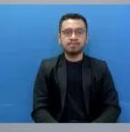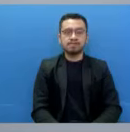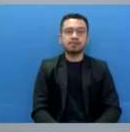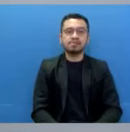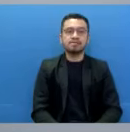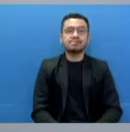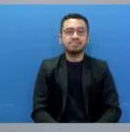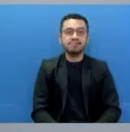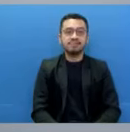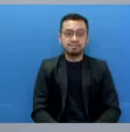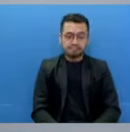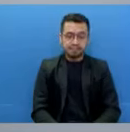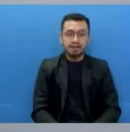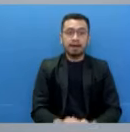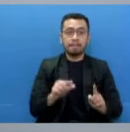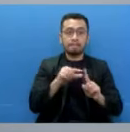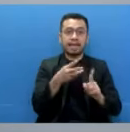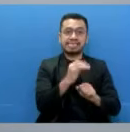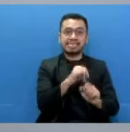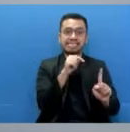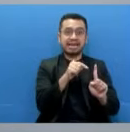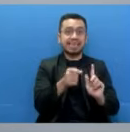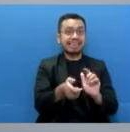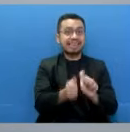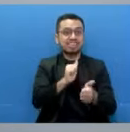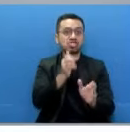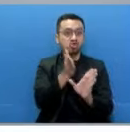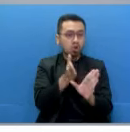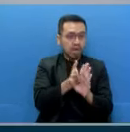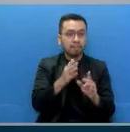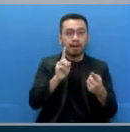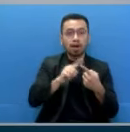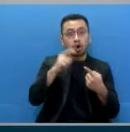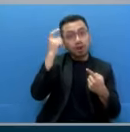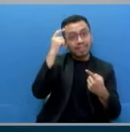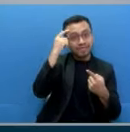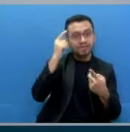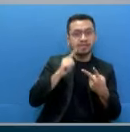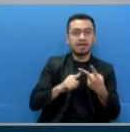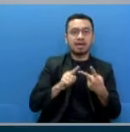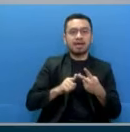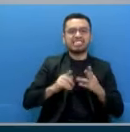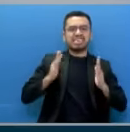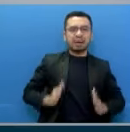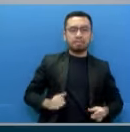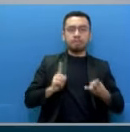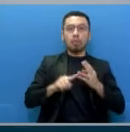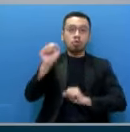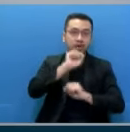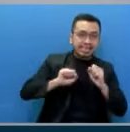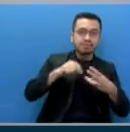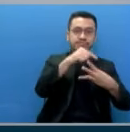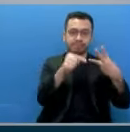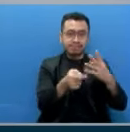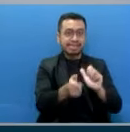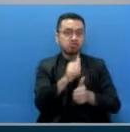saudara selain menjalani tes psikologi yang mencakup tiga hal yakni kognitif afektif dan juga motorik penyidik Polda Jawa Barat juga